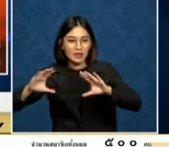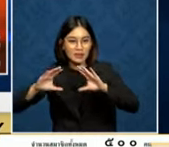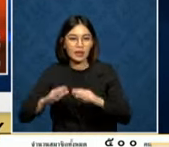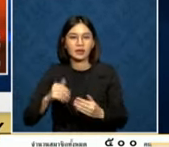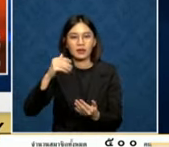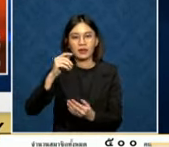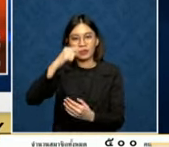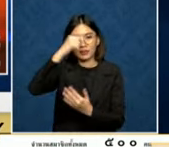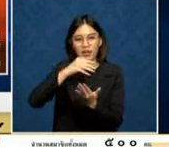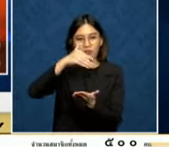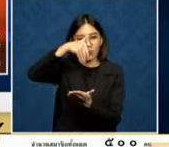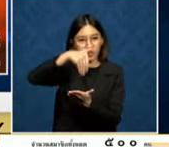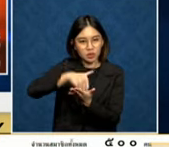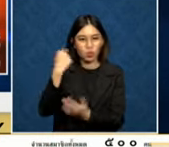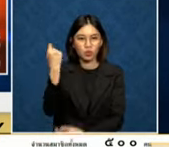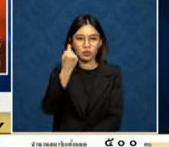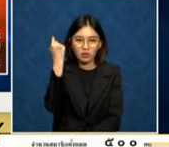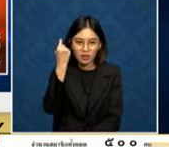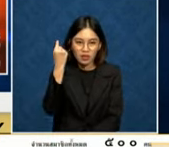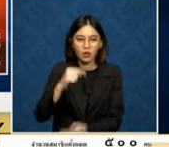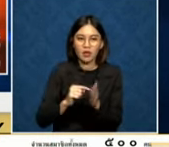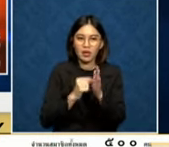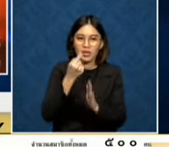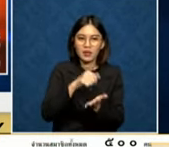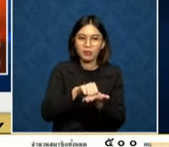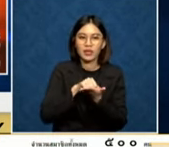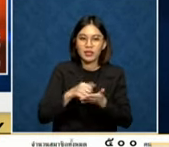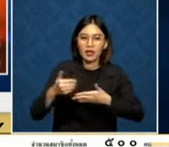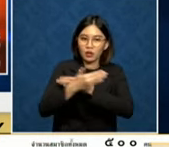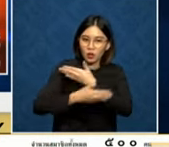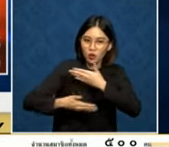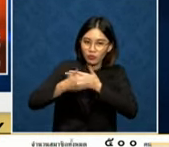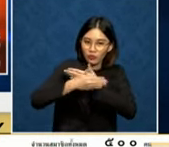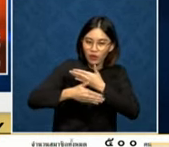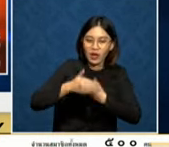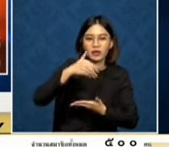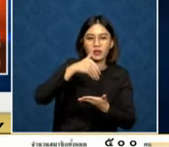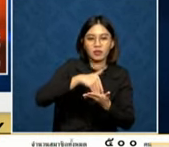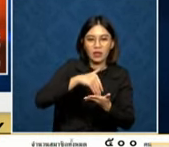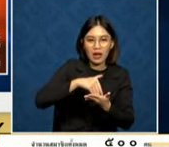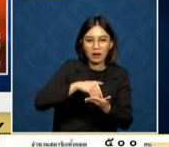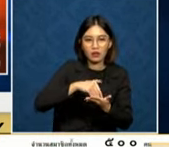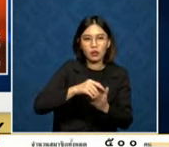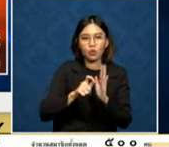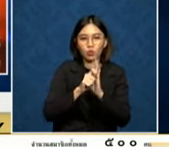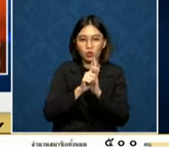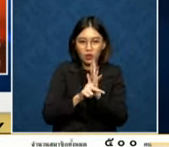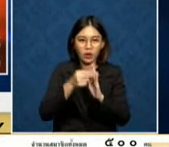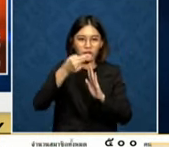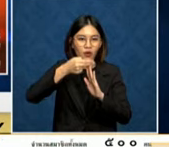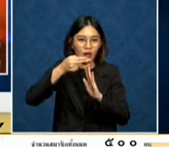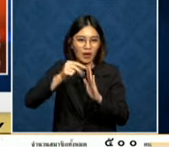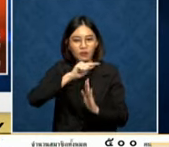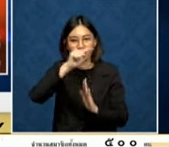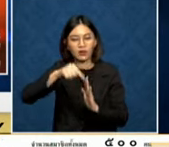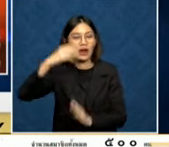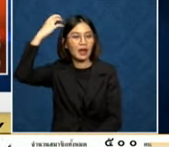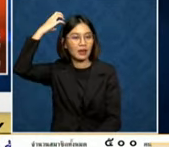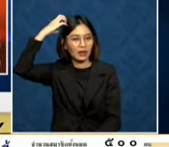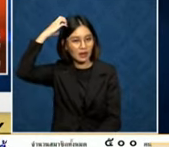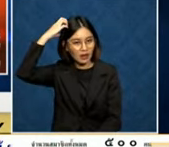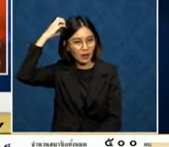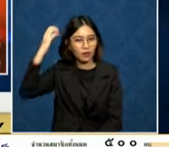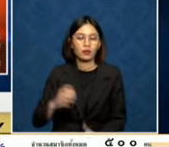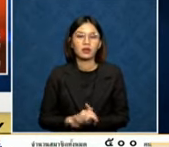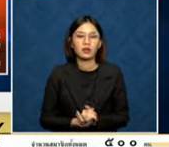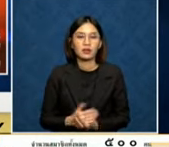ค่ะเป็นศูนย์กลางการท่องเที่ยวนำล่องให้บริการรถไฟระหว่างสถานีกลางกรุงเทพพอภิวัฒน์อุดรธานีหนองคายไปจนถึงเวียงจันทร์ค่ะ